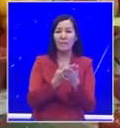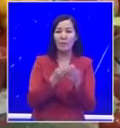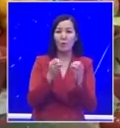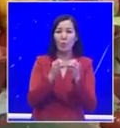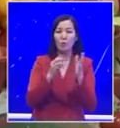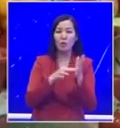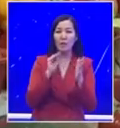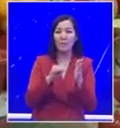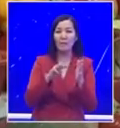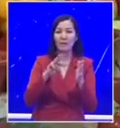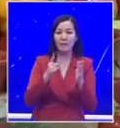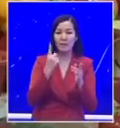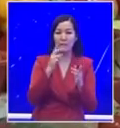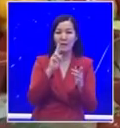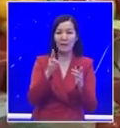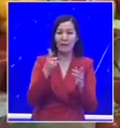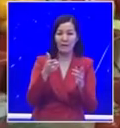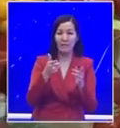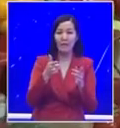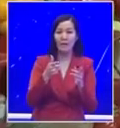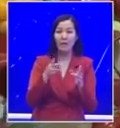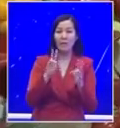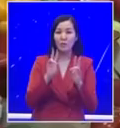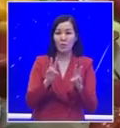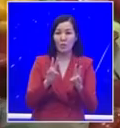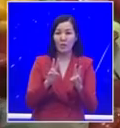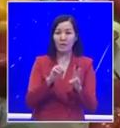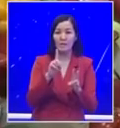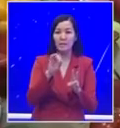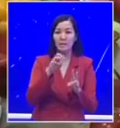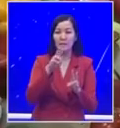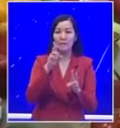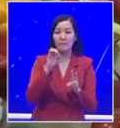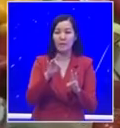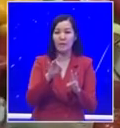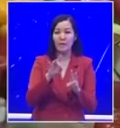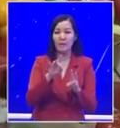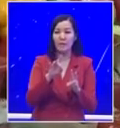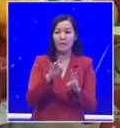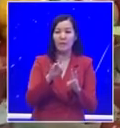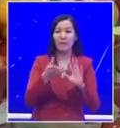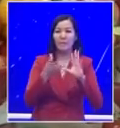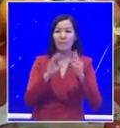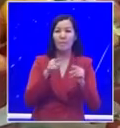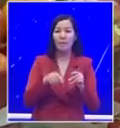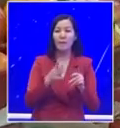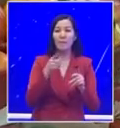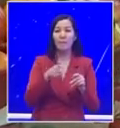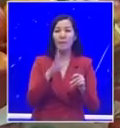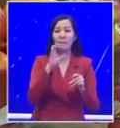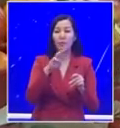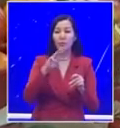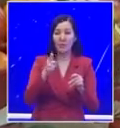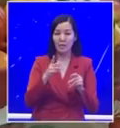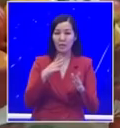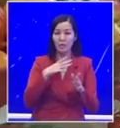мың теңге дейін көтерген. Ал негізі бұл зімбір тамыры өсімдігі бар жоғы 1000-1500 теңге ғана тұрады. Бұл